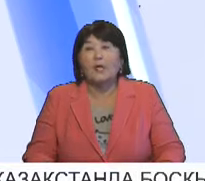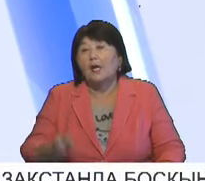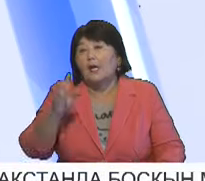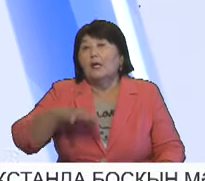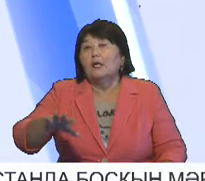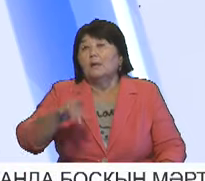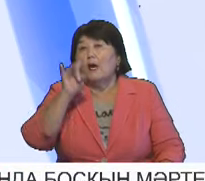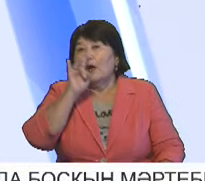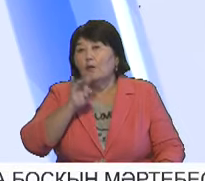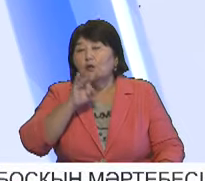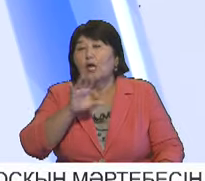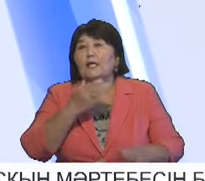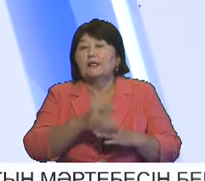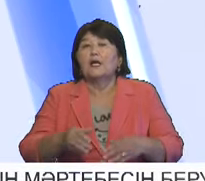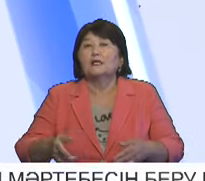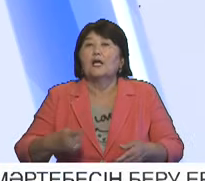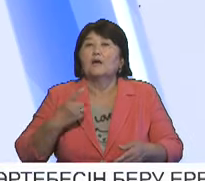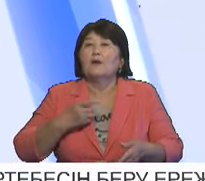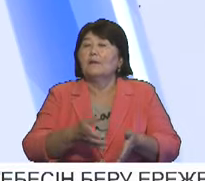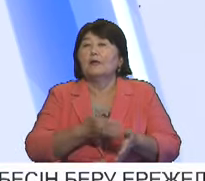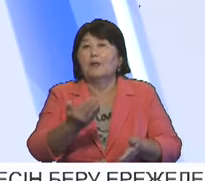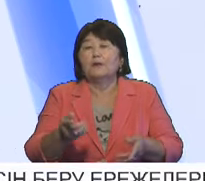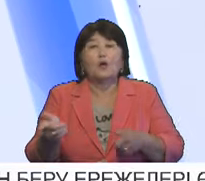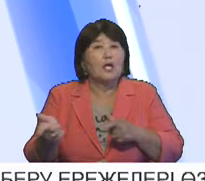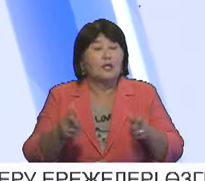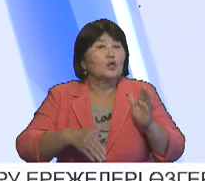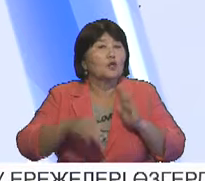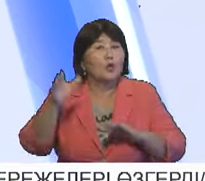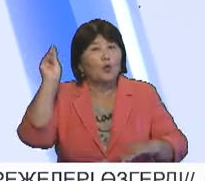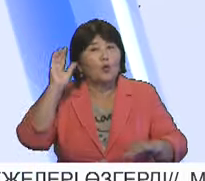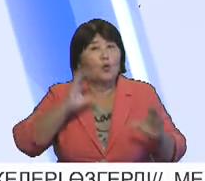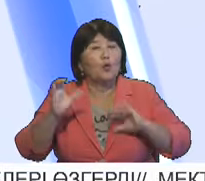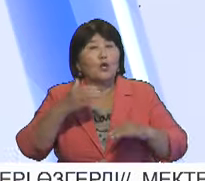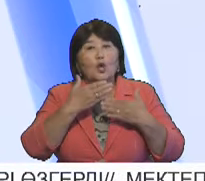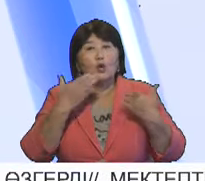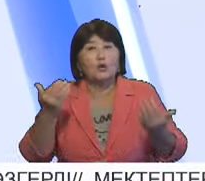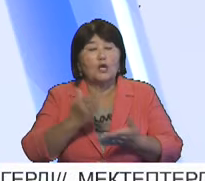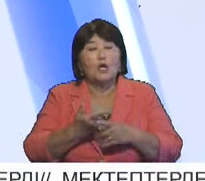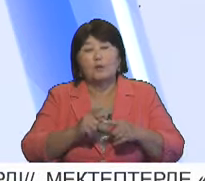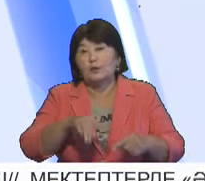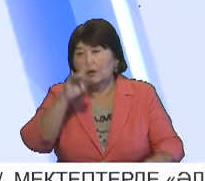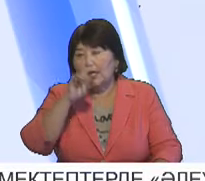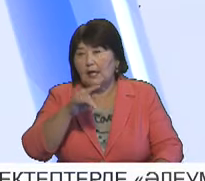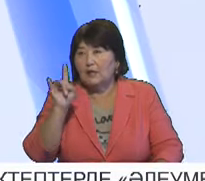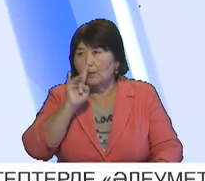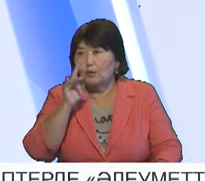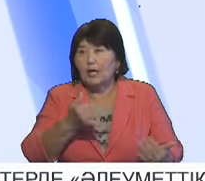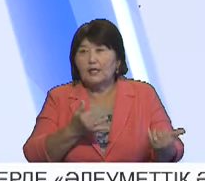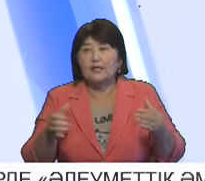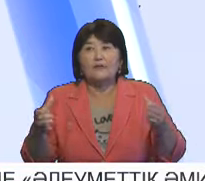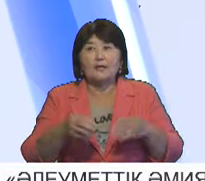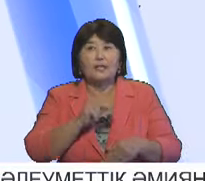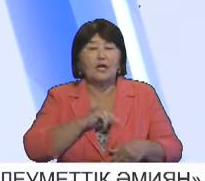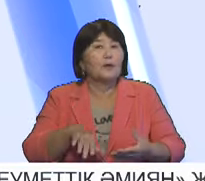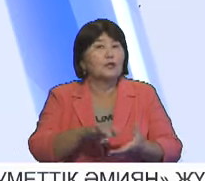Елімізде мұнай саласында маман тапшы, тіпті олар дайындайтын жоғары оқу орны жоқтың қасы. Бұл туралы Қазақстан мұнай сервистік компаниялар